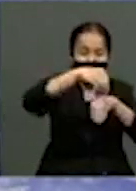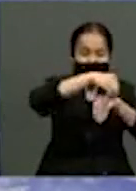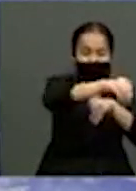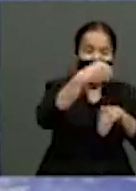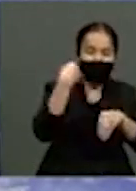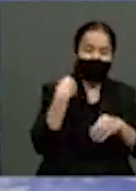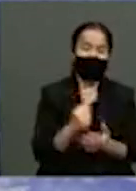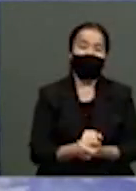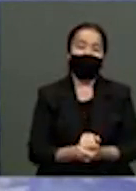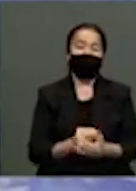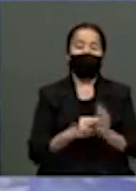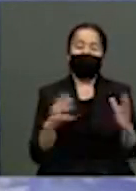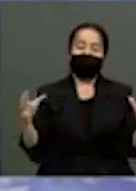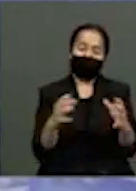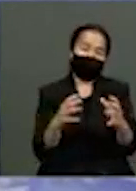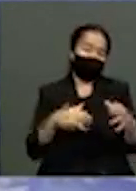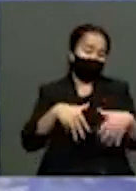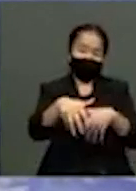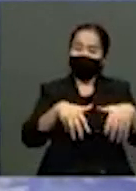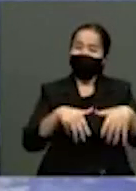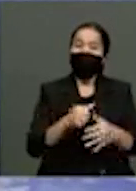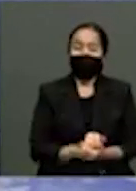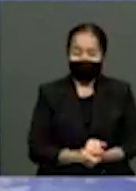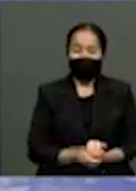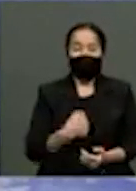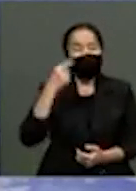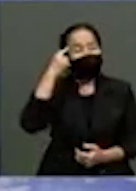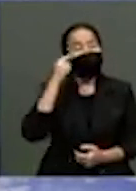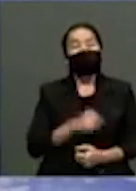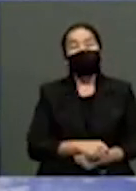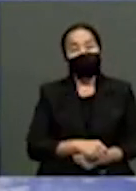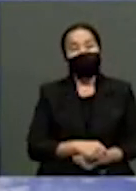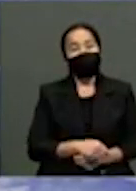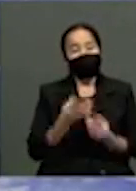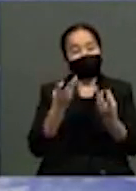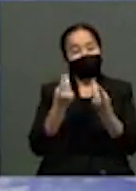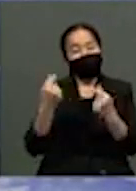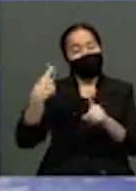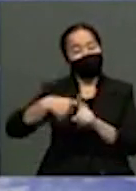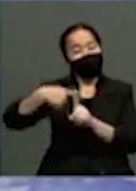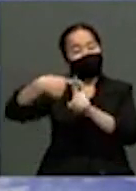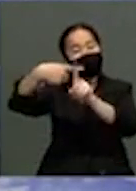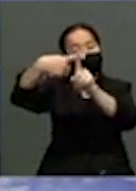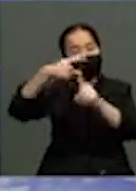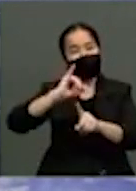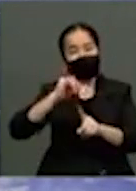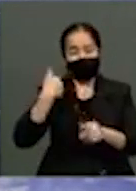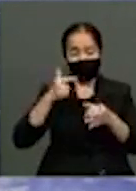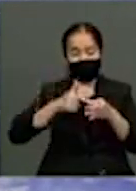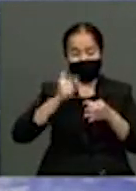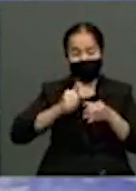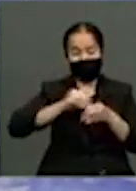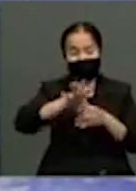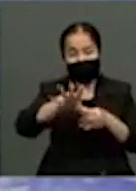ในที่ที่แออัดเพราะฉะนั้นไม่แปลกที่เห็นตัวเลขตรงนี้ก็จะติดเชื้อกันไปมีคลัสเตอร์ทั้งหมดต